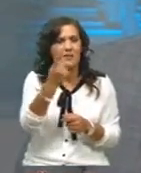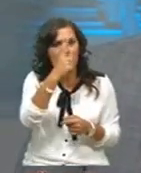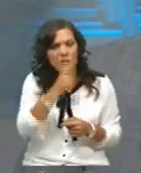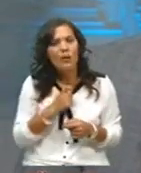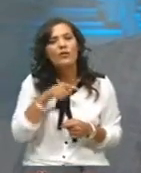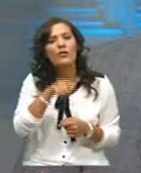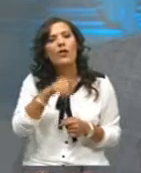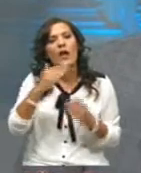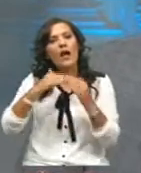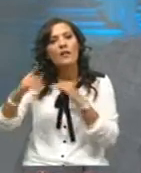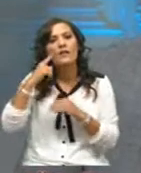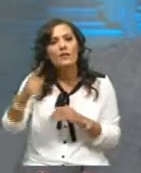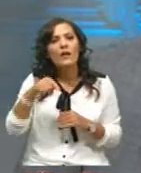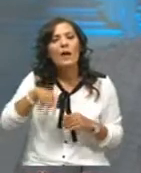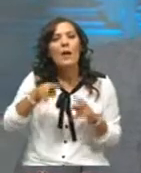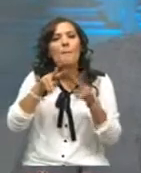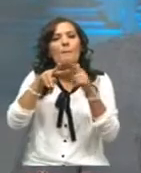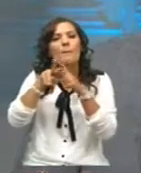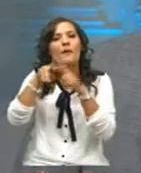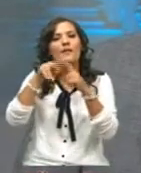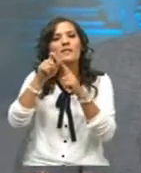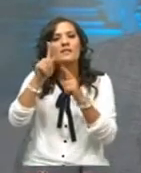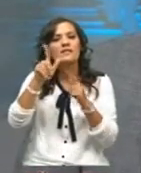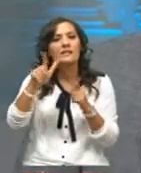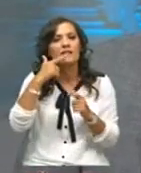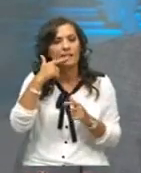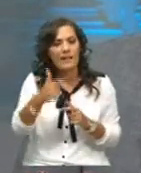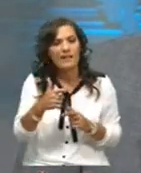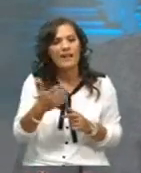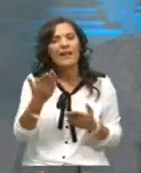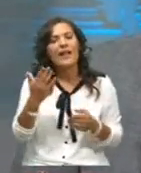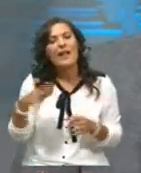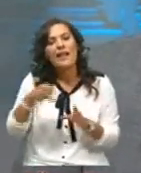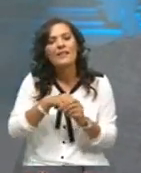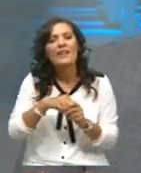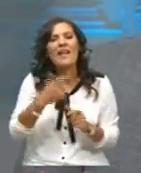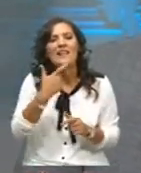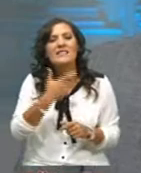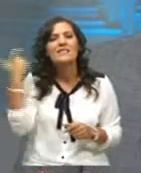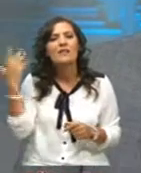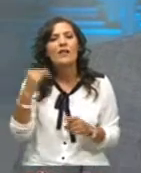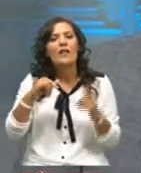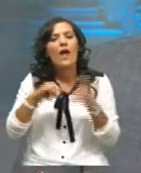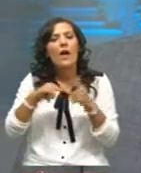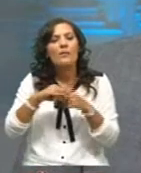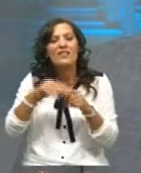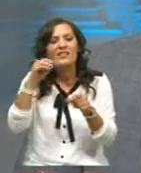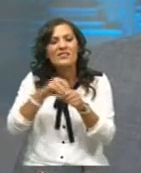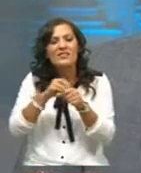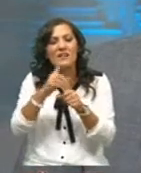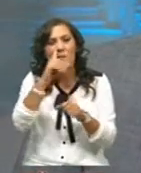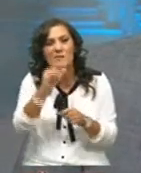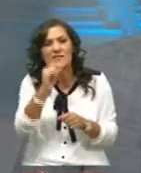Evet halk arasında mayasıl denilen genellikle eskimiş hemoroidlerin içindeki